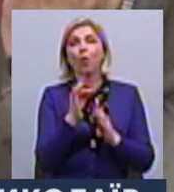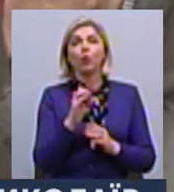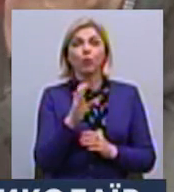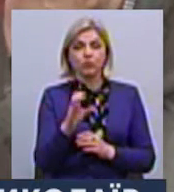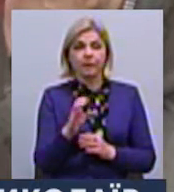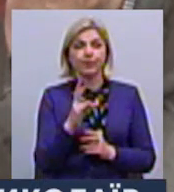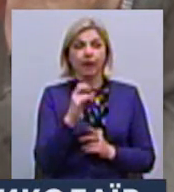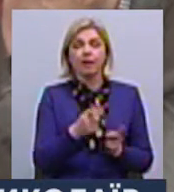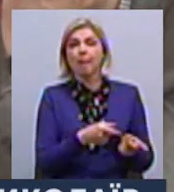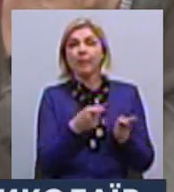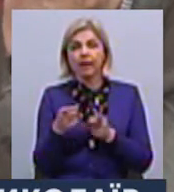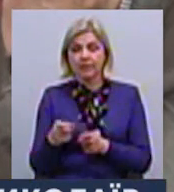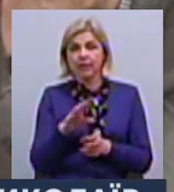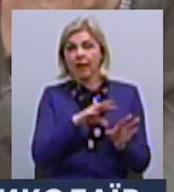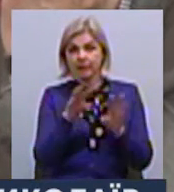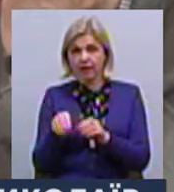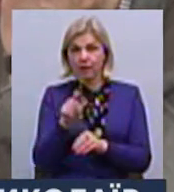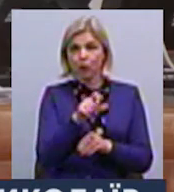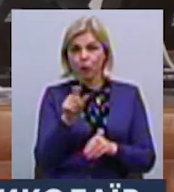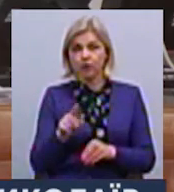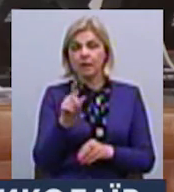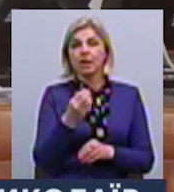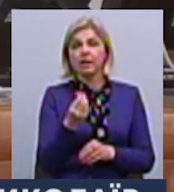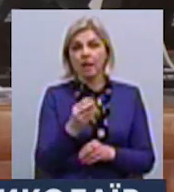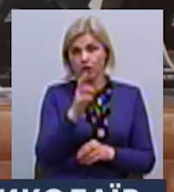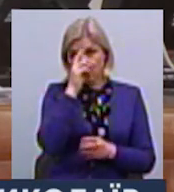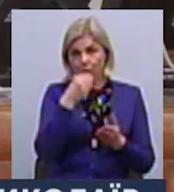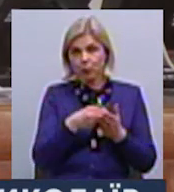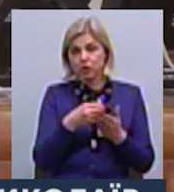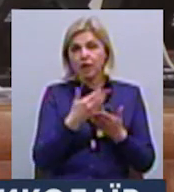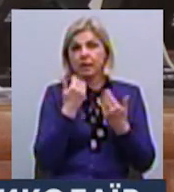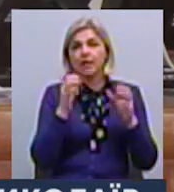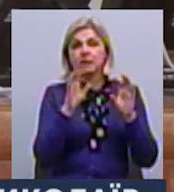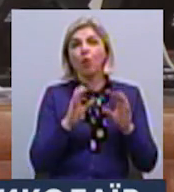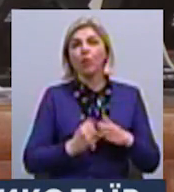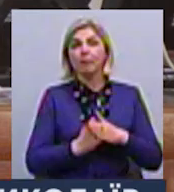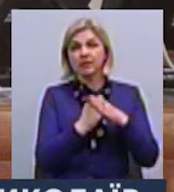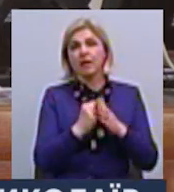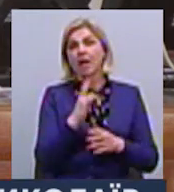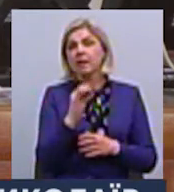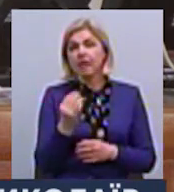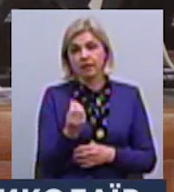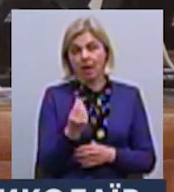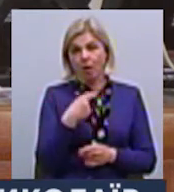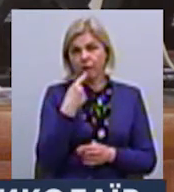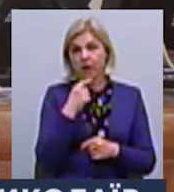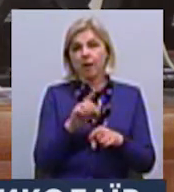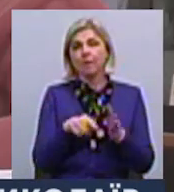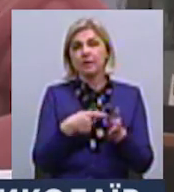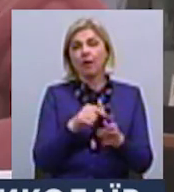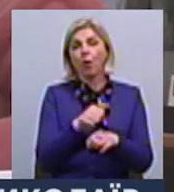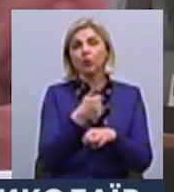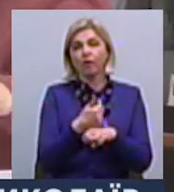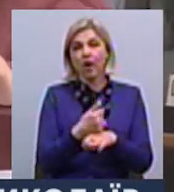На переселення людей за рахунок міського бюджету немає ані законних підстав, ані коштів, говорить міський голова Олександр